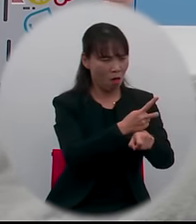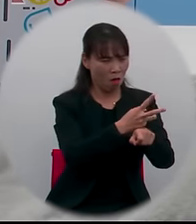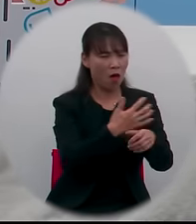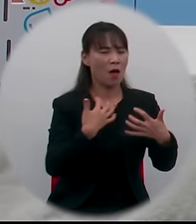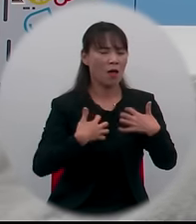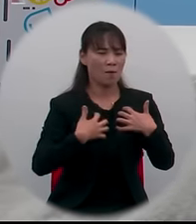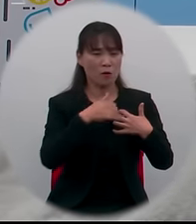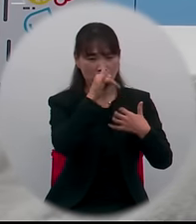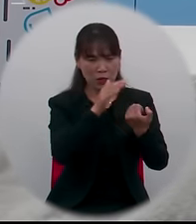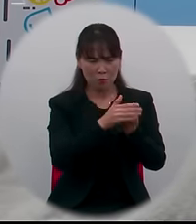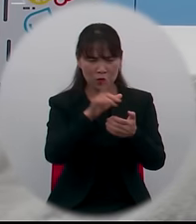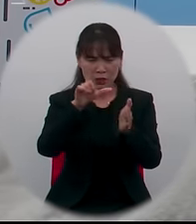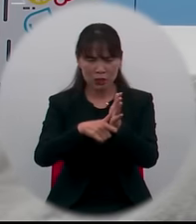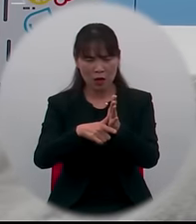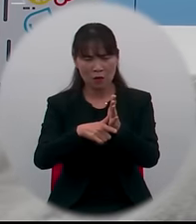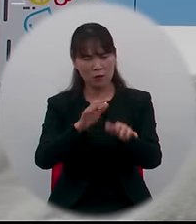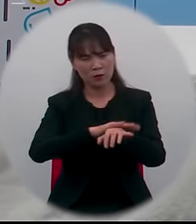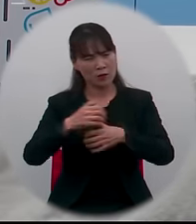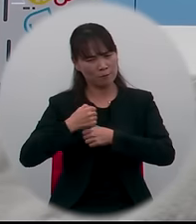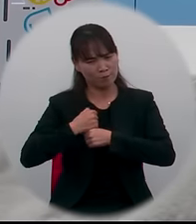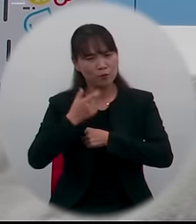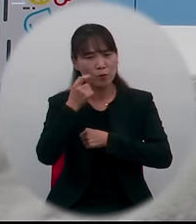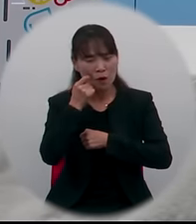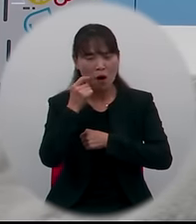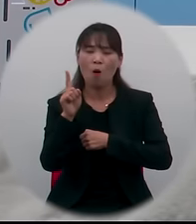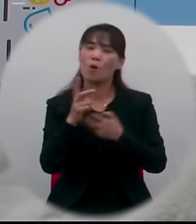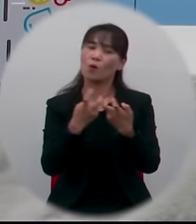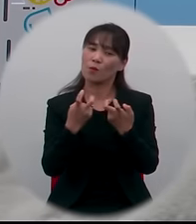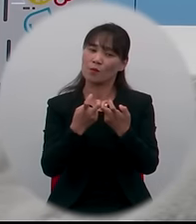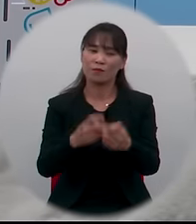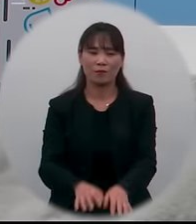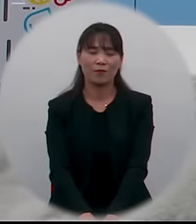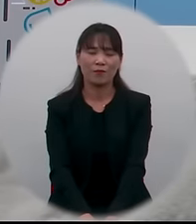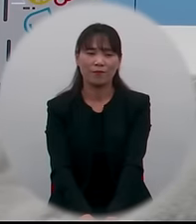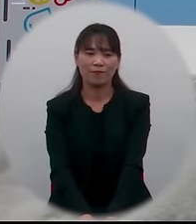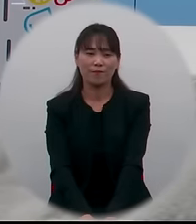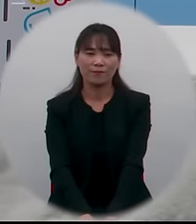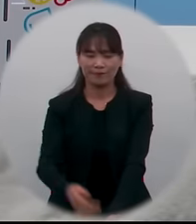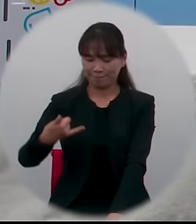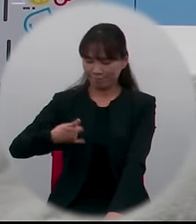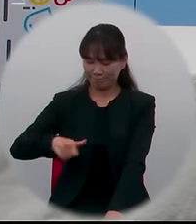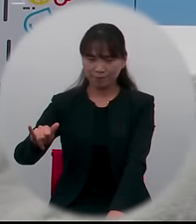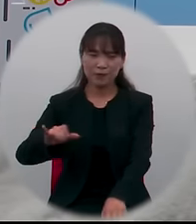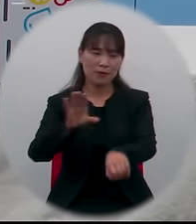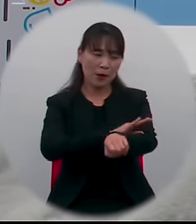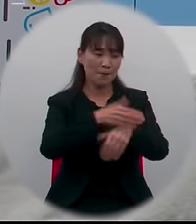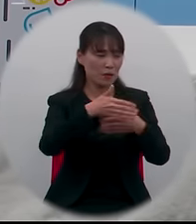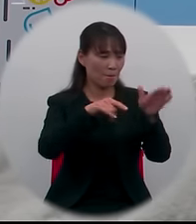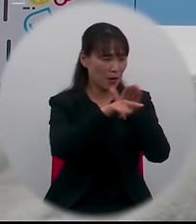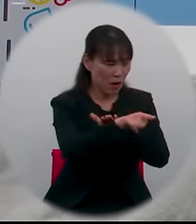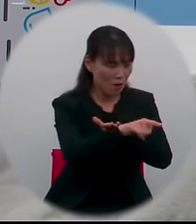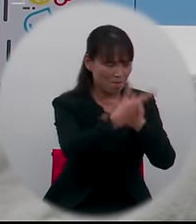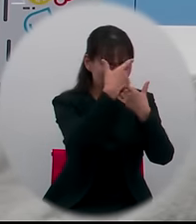하는 그러한 좀 복잡한 유의 게임들이 많기 때문에 게임 사용 시간을 지키지 못하는 경우들이 많습니다 이럴 때 어떻게 해야 되느냐 우리